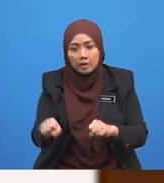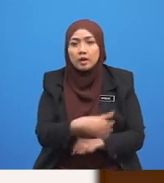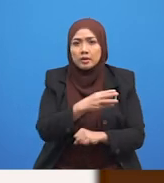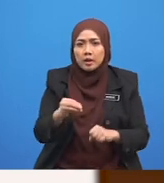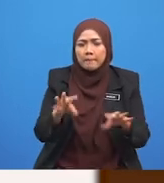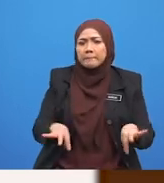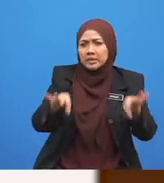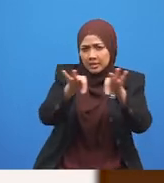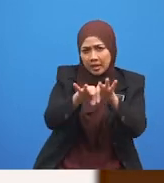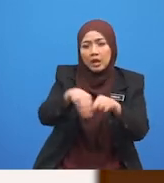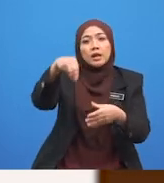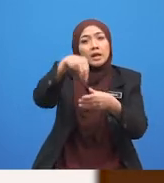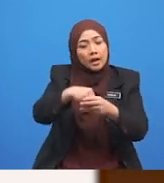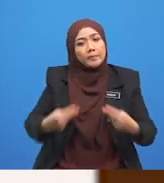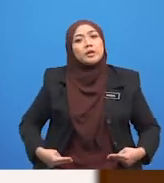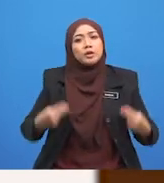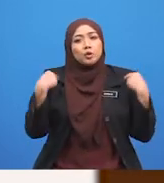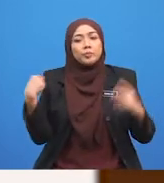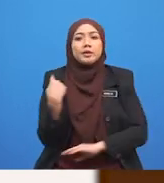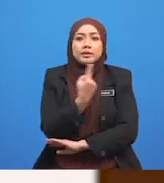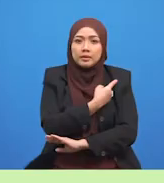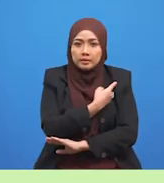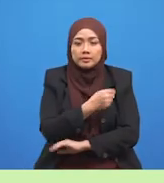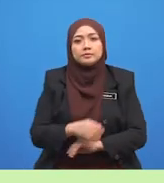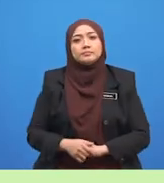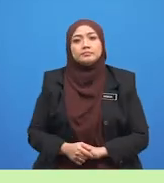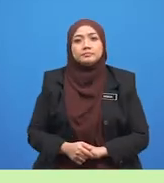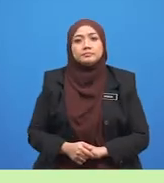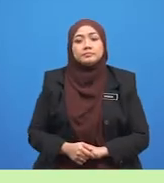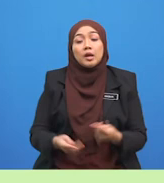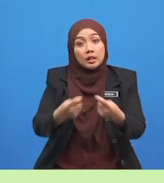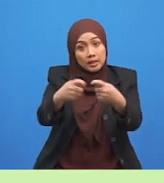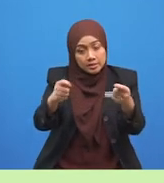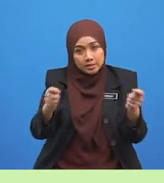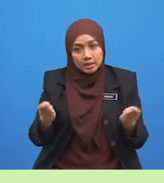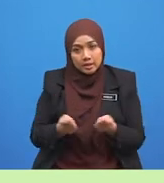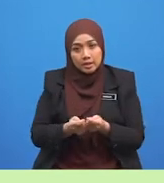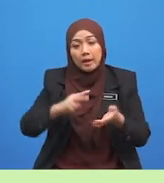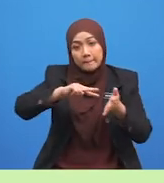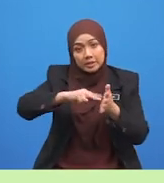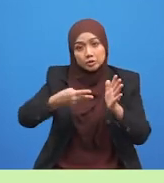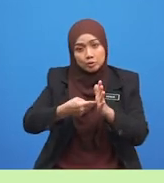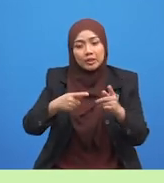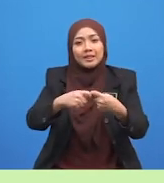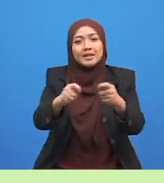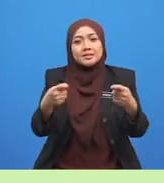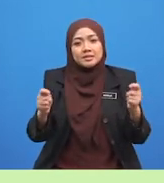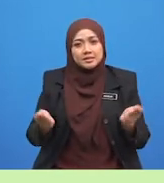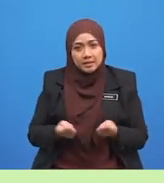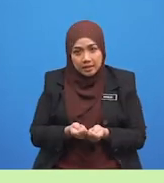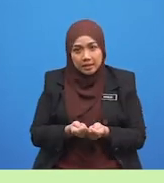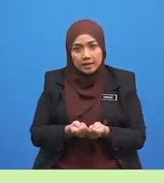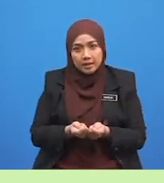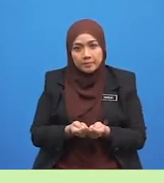komponen penting dalam kehidupan kita. Manakala tasik pula, murid-murid,